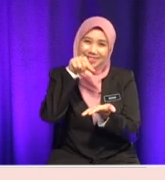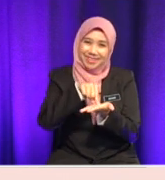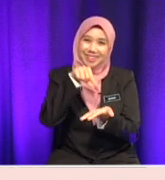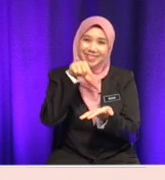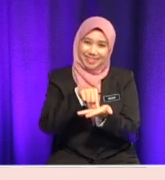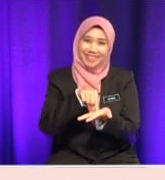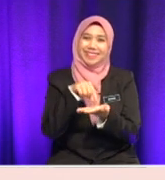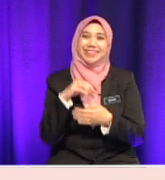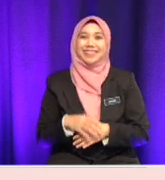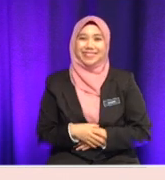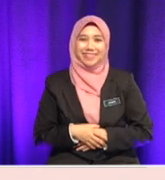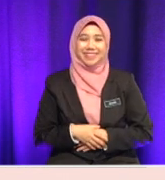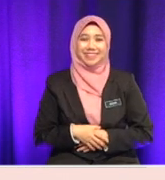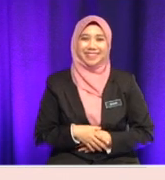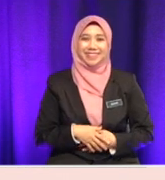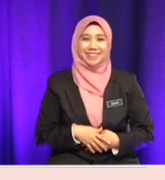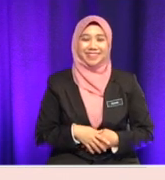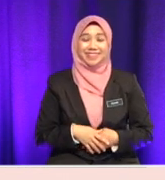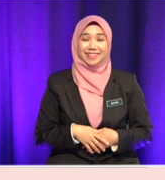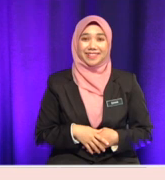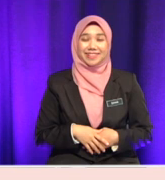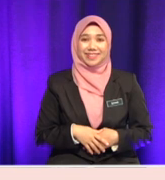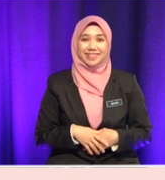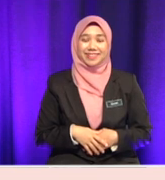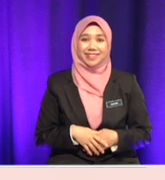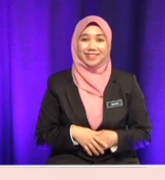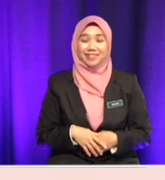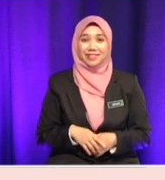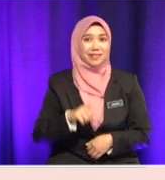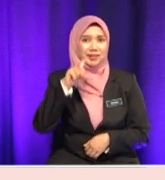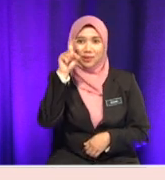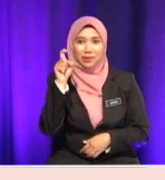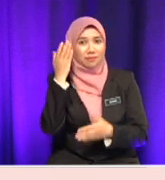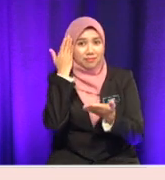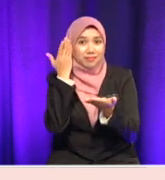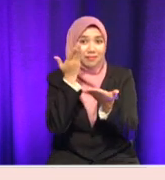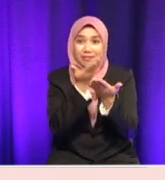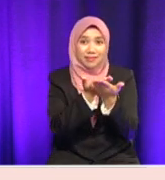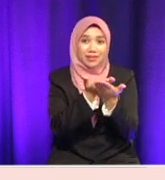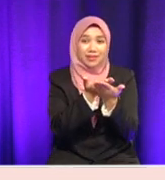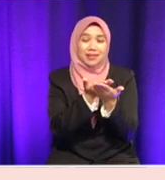ayam Baiklah bagaimana kita tanya pula pendapat